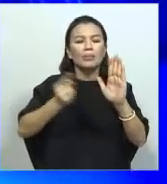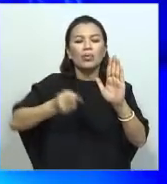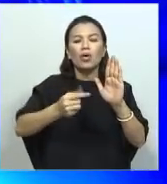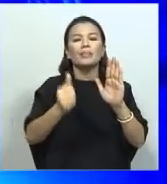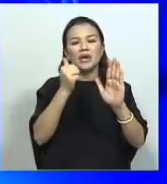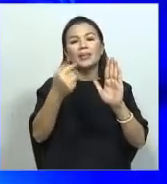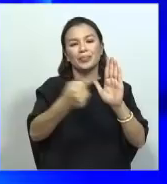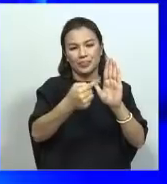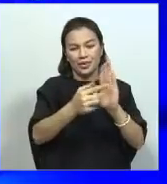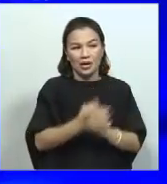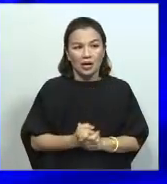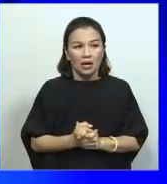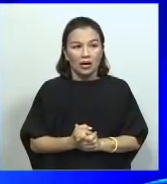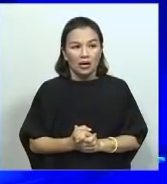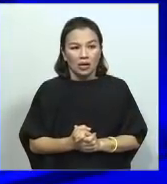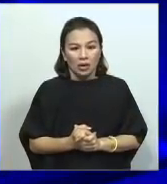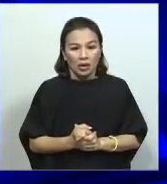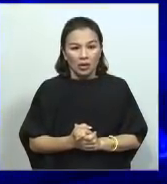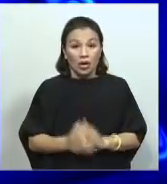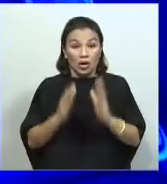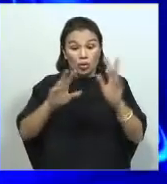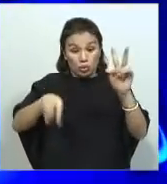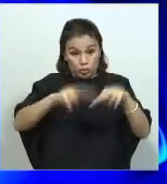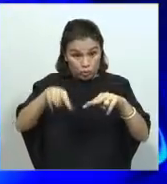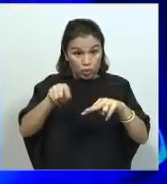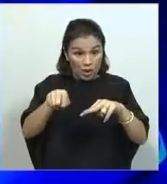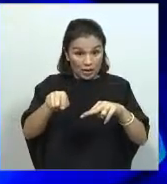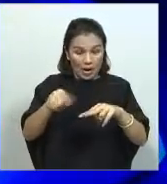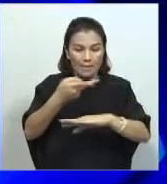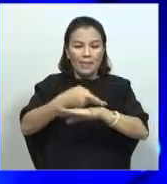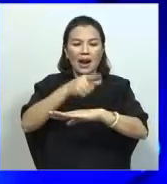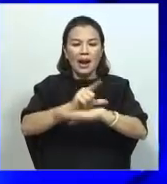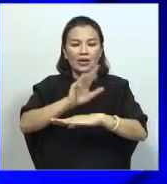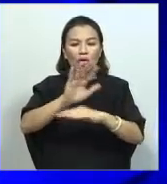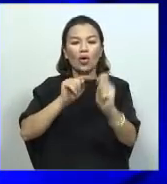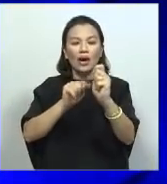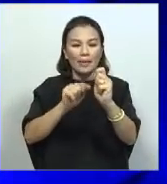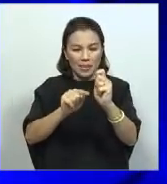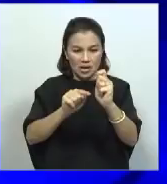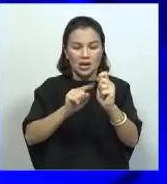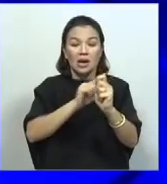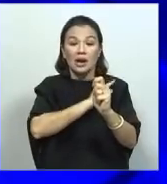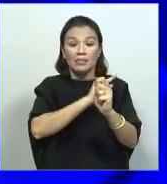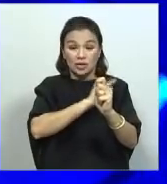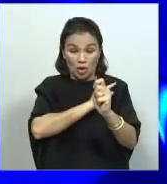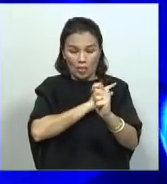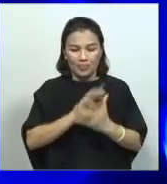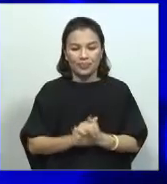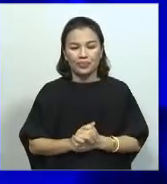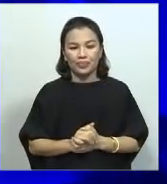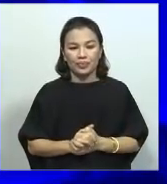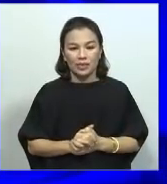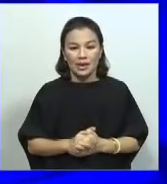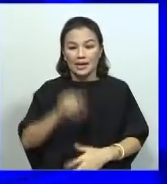สถานการณ์ในพื้นที่นะครับทางด้านของนายไพรัตน์ผมไผปลัดอำเภอรักษาราชการแทนนายอำเภอวังเหนือนะครับได้มี